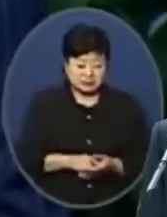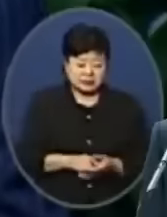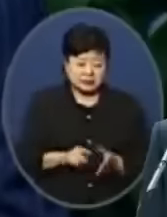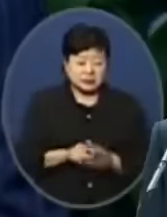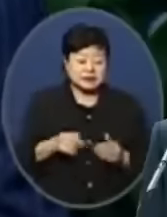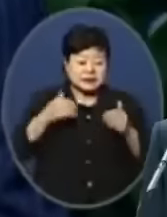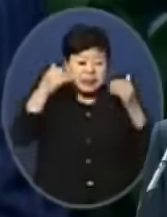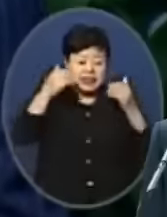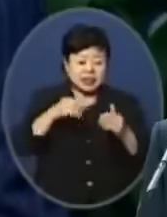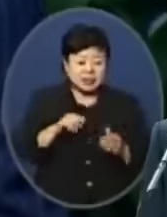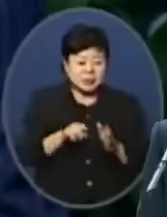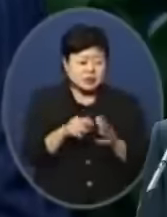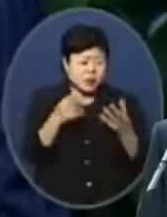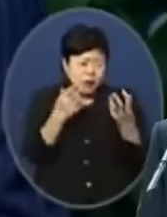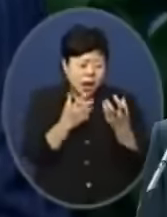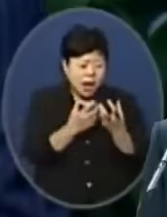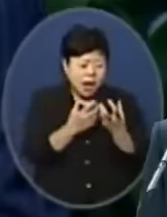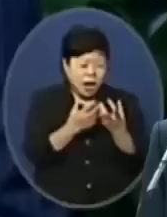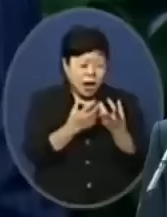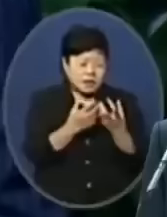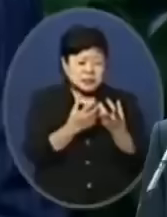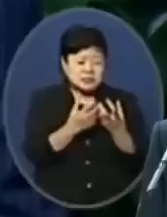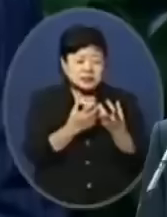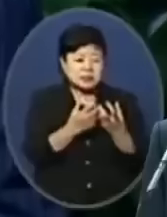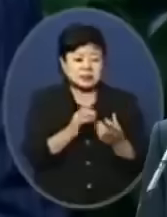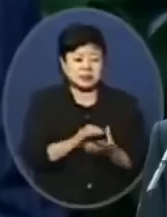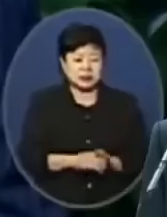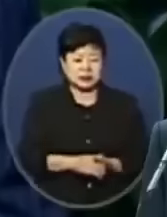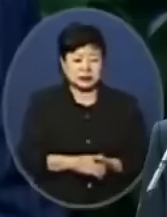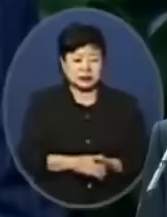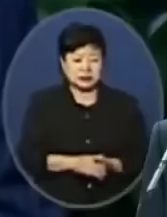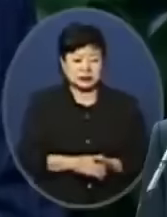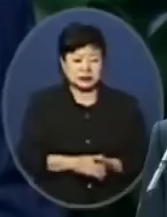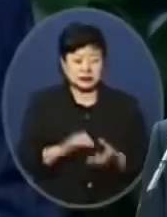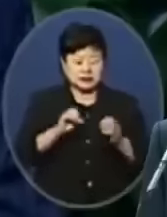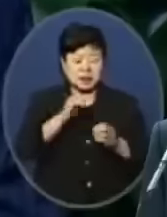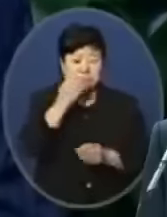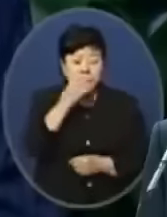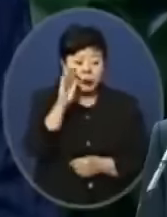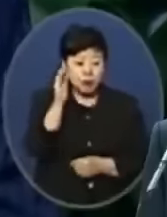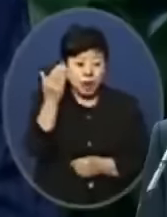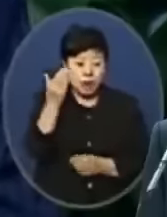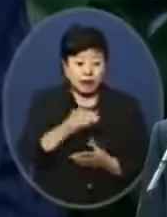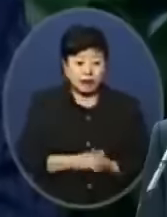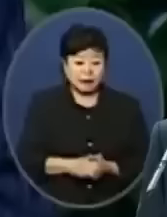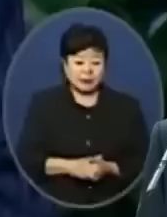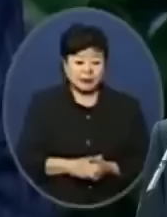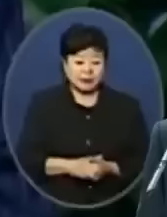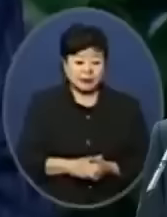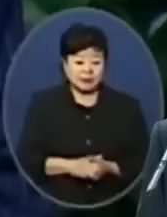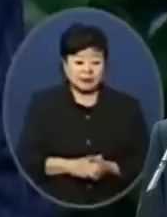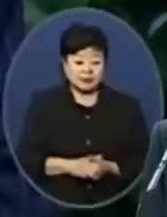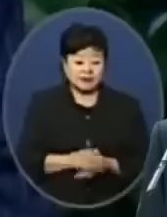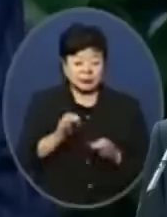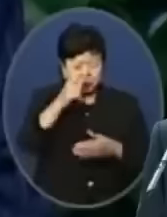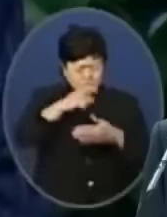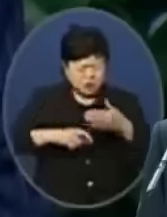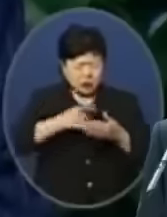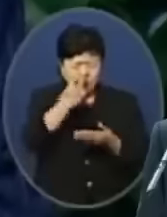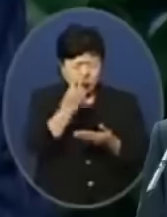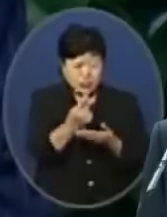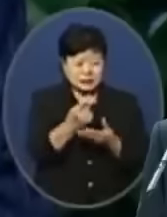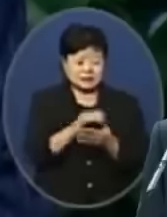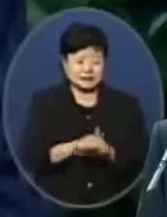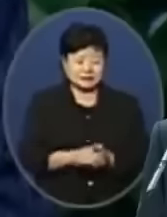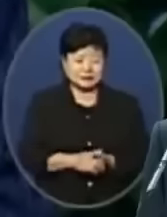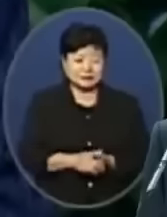자라면, 믿음이 꽉 들어차면 그 다음에는 탁 응답이 오는 것입니다. 그리고 금요 철야 기도에 또